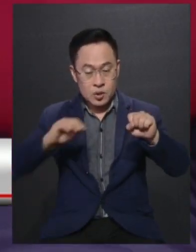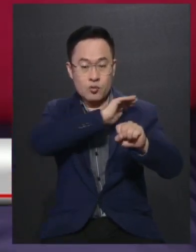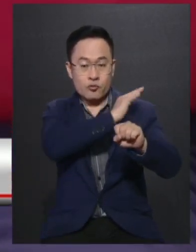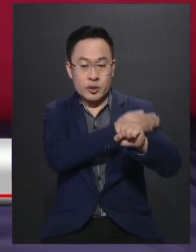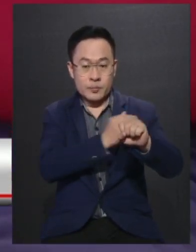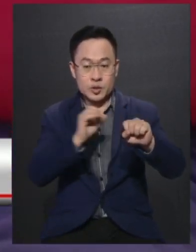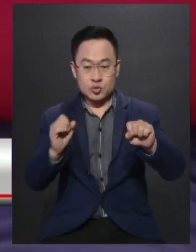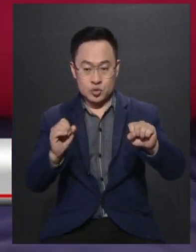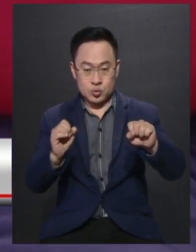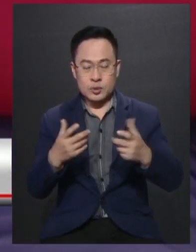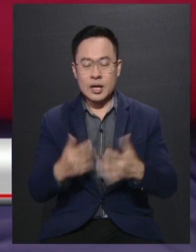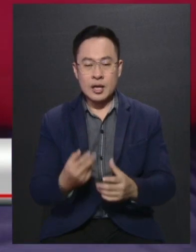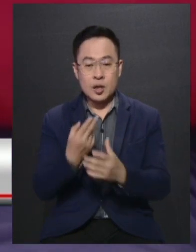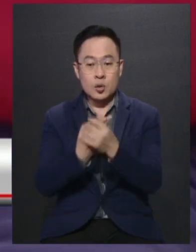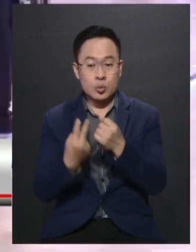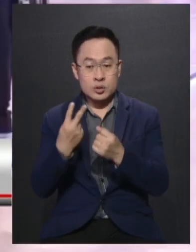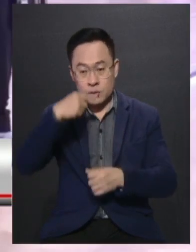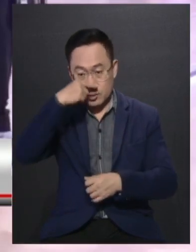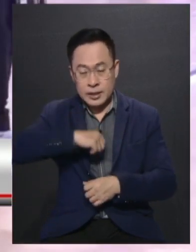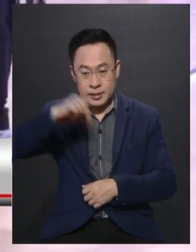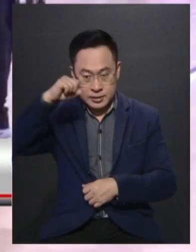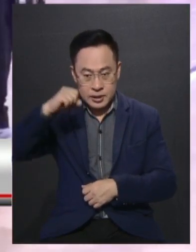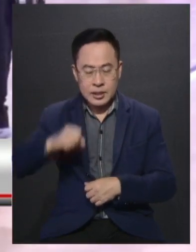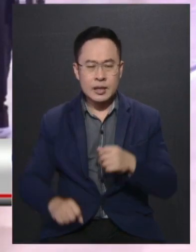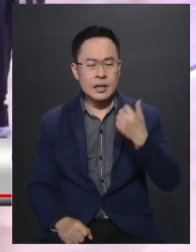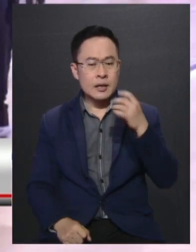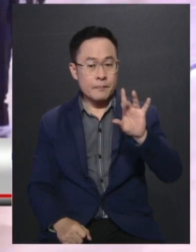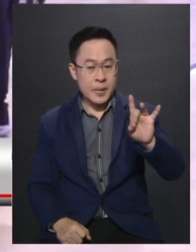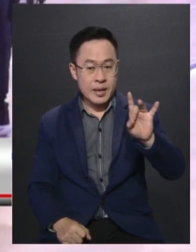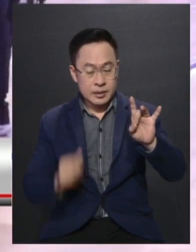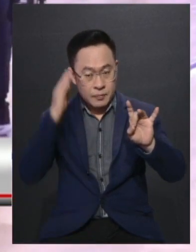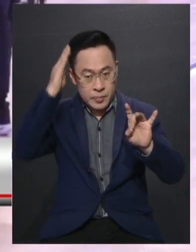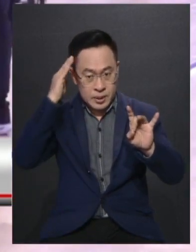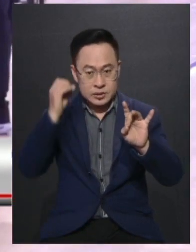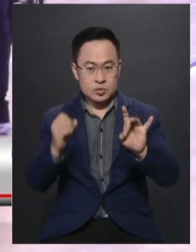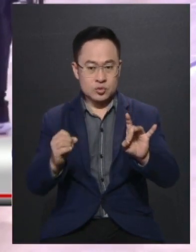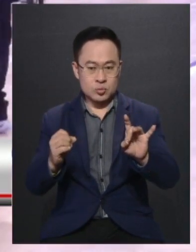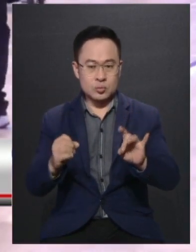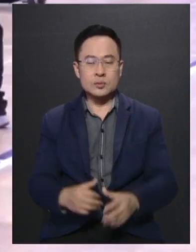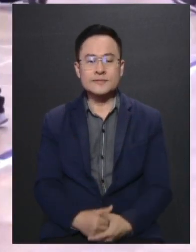สมสนุกเอาชนะอับดุลราซักรามานจากมาเลเซียไป8-0ค่ะ